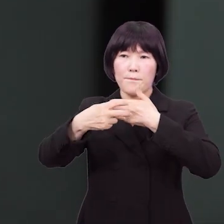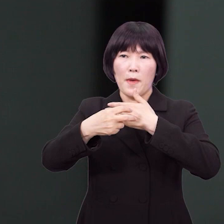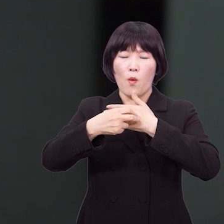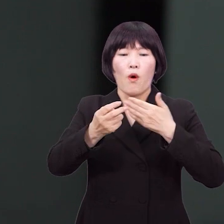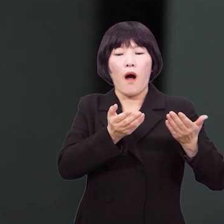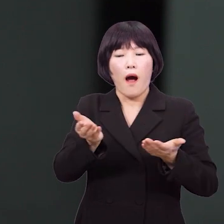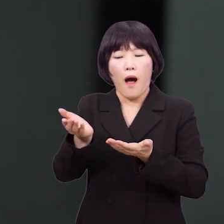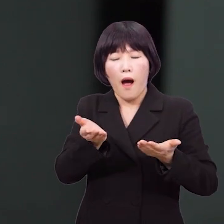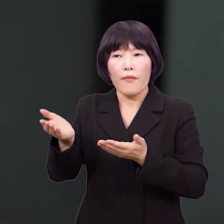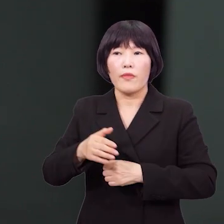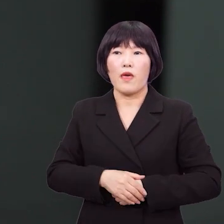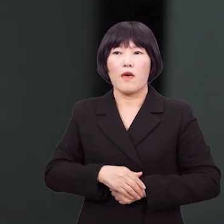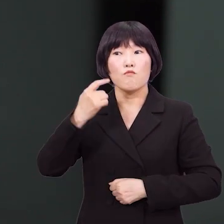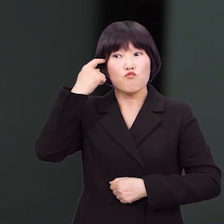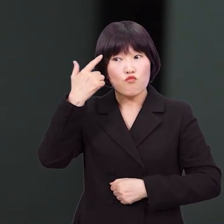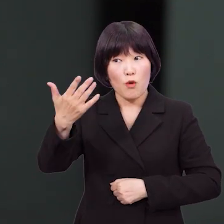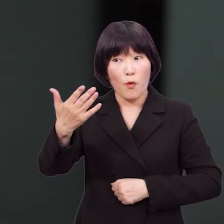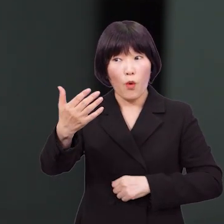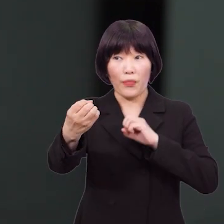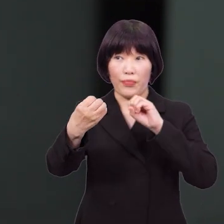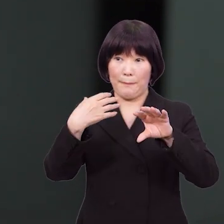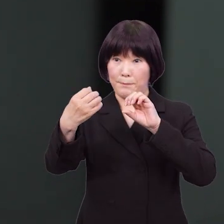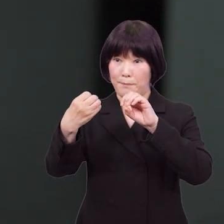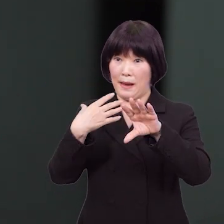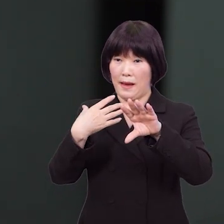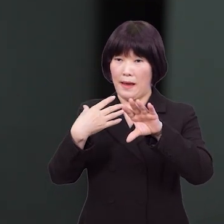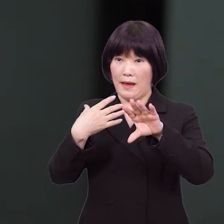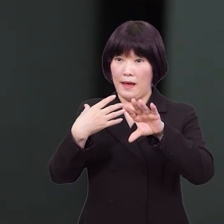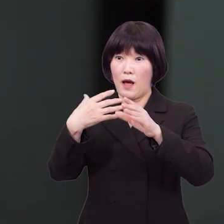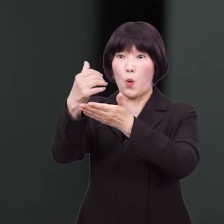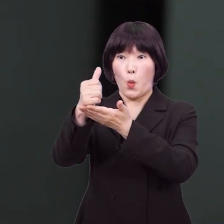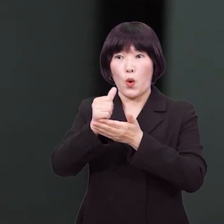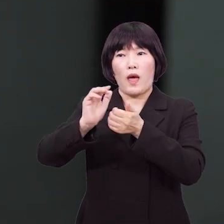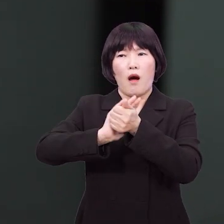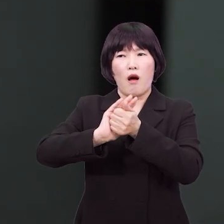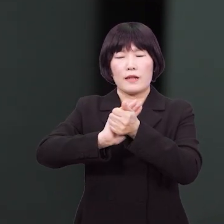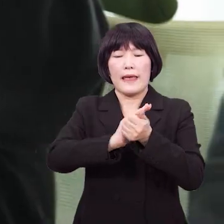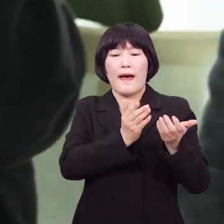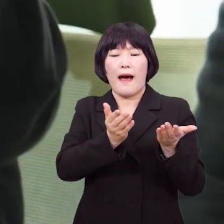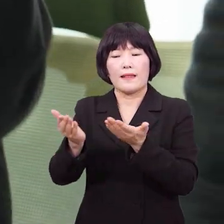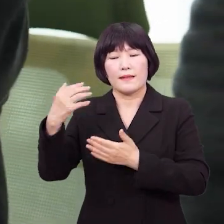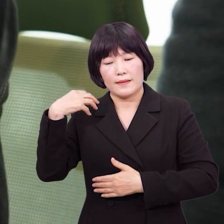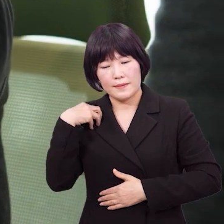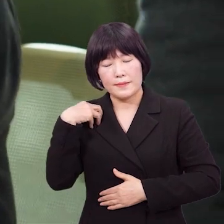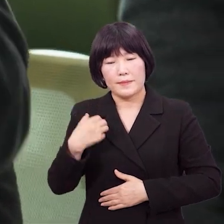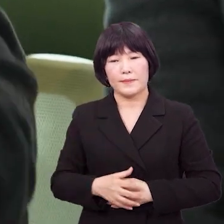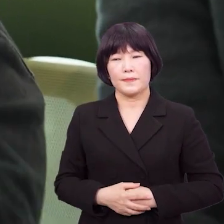것을 답변하는 고객 응대 및 안내 역할을 하고 있습니다.